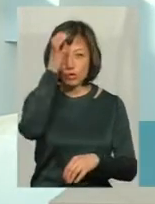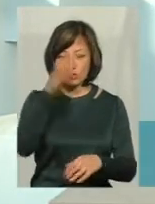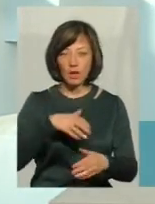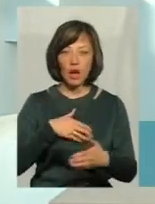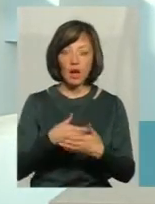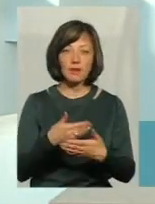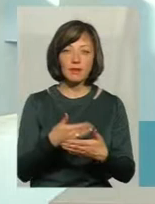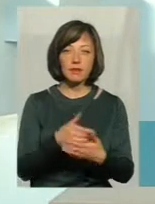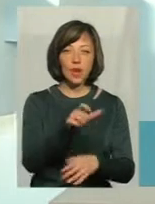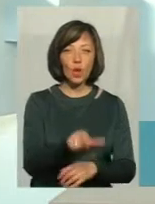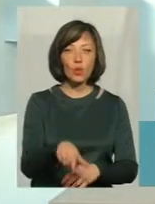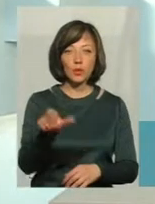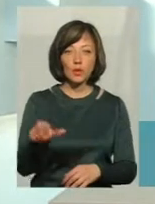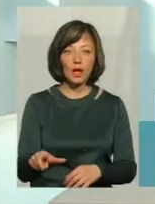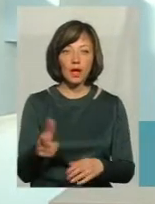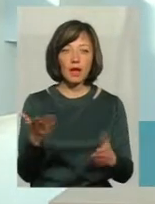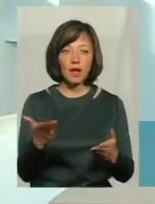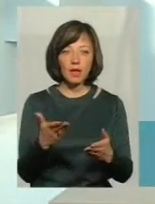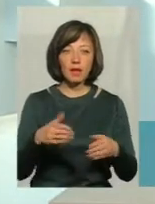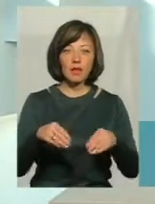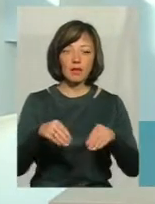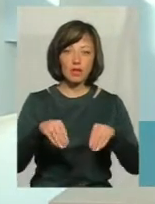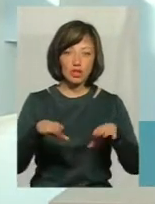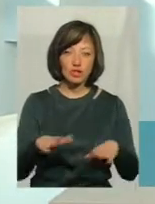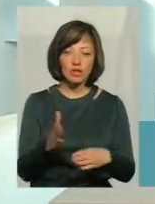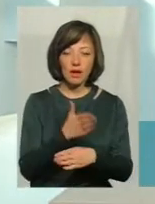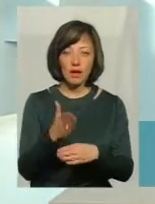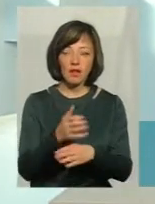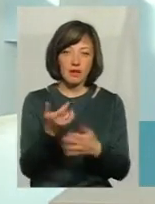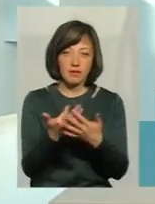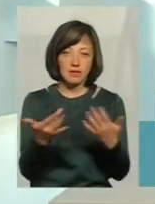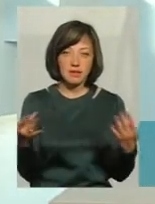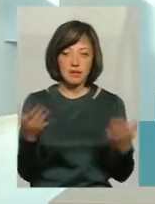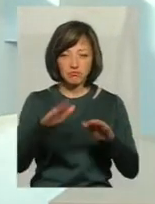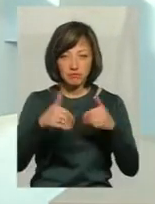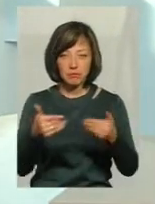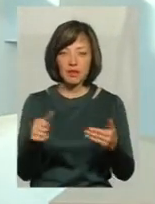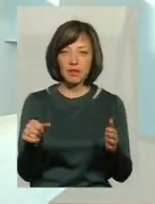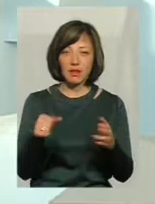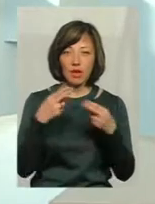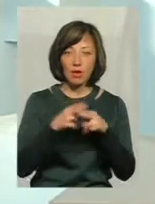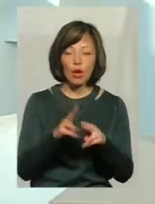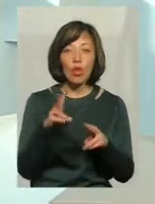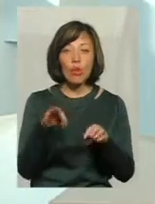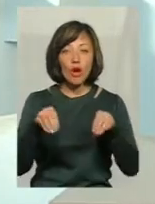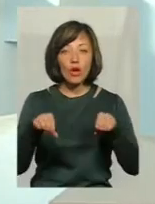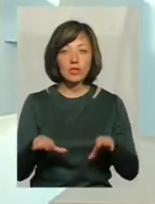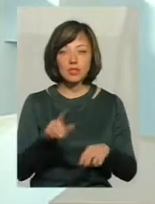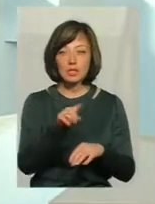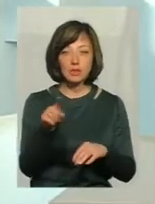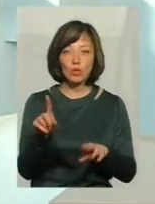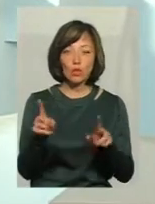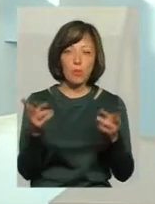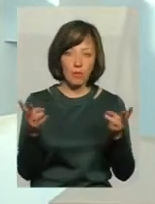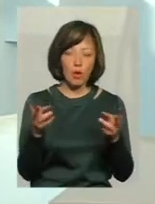активних людей, які генерують рішення, в тому числі технологічні, але рішення народжуються не тільки там в тих, хто має